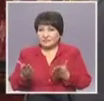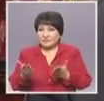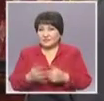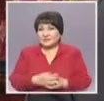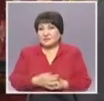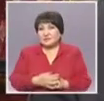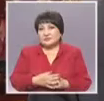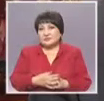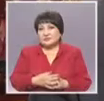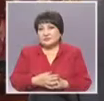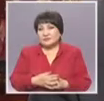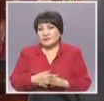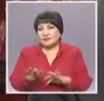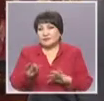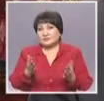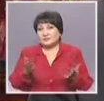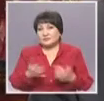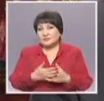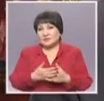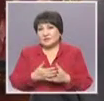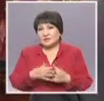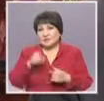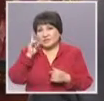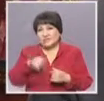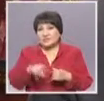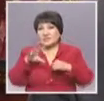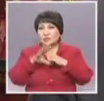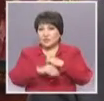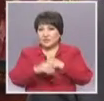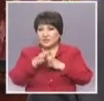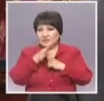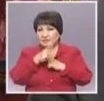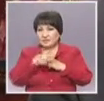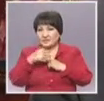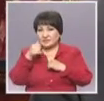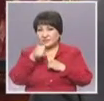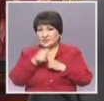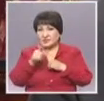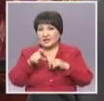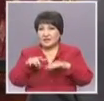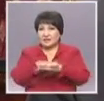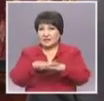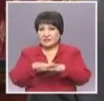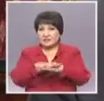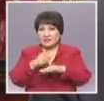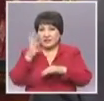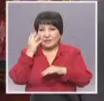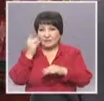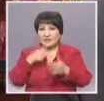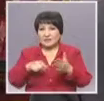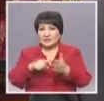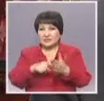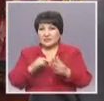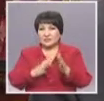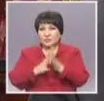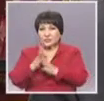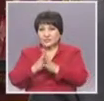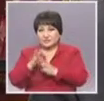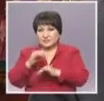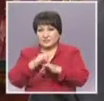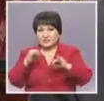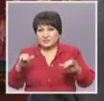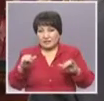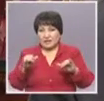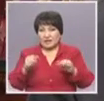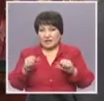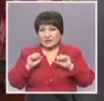өздеріңіз білесіздер, мынау соңғы кезде Алматы қаласының халқының саны өскен сайын спорт нысандарына да сұрауы